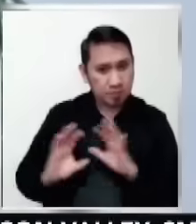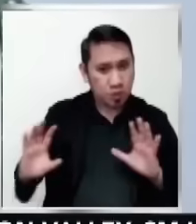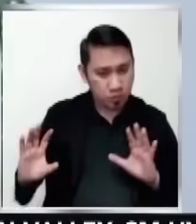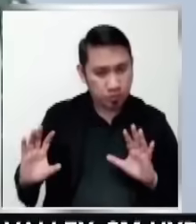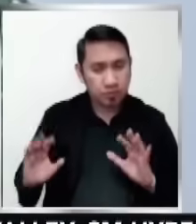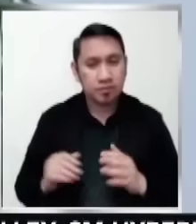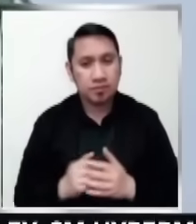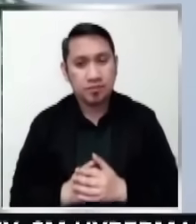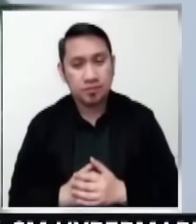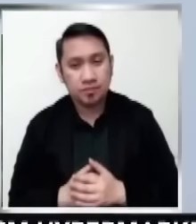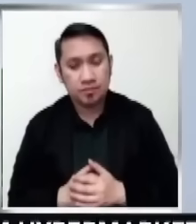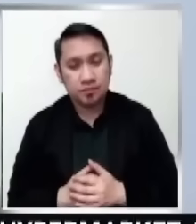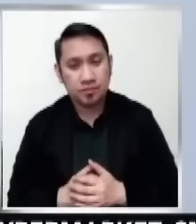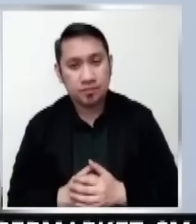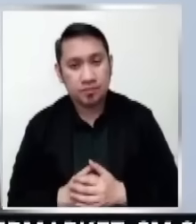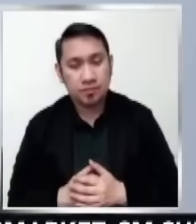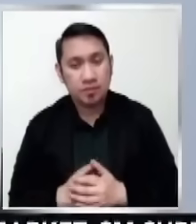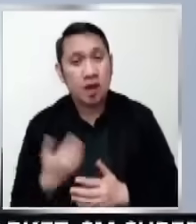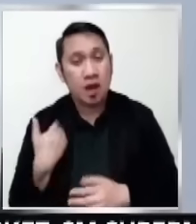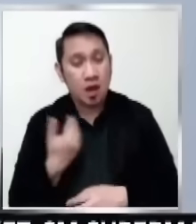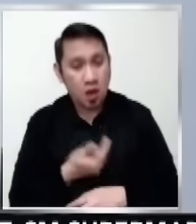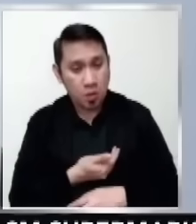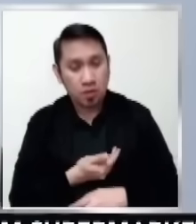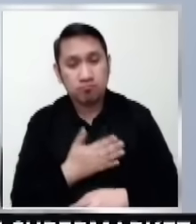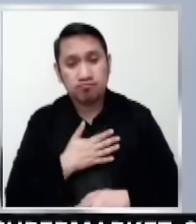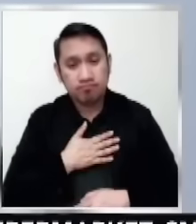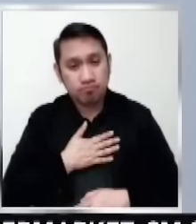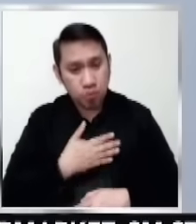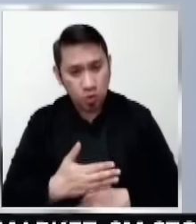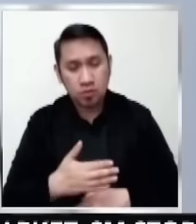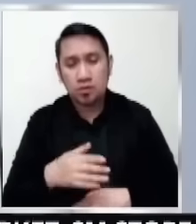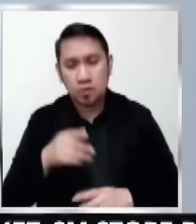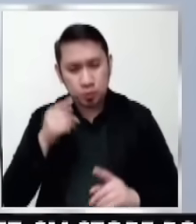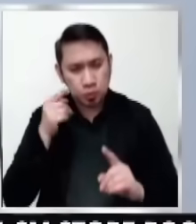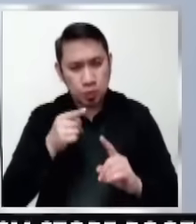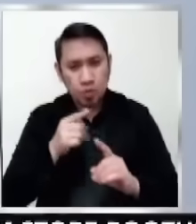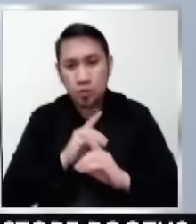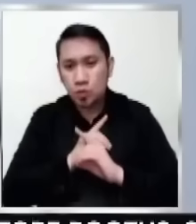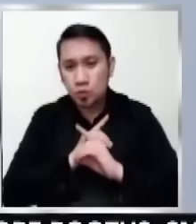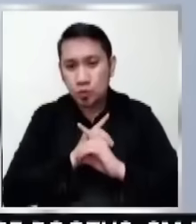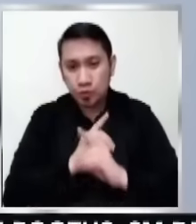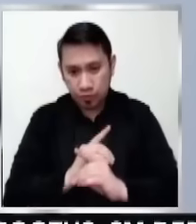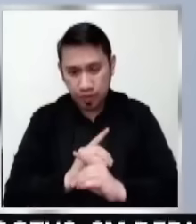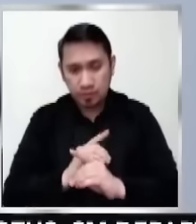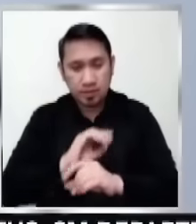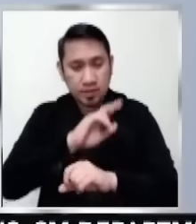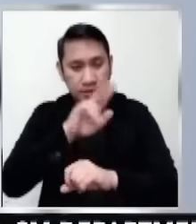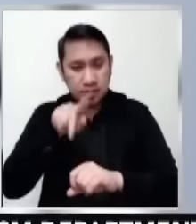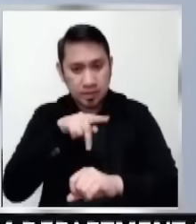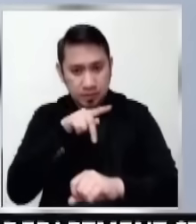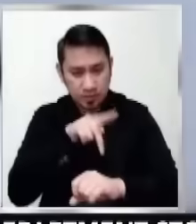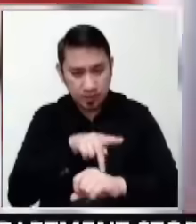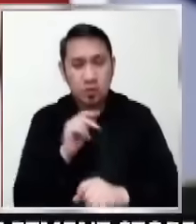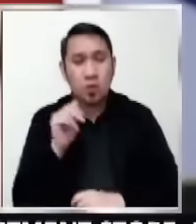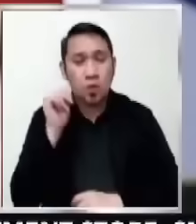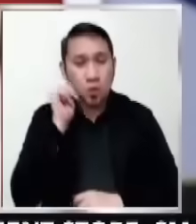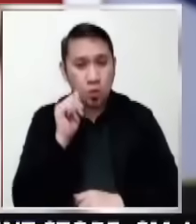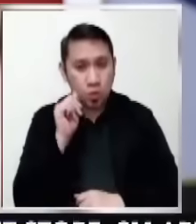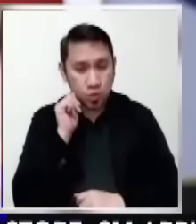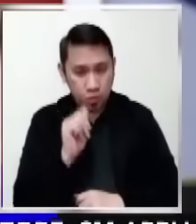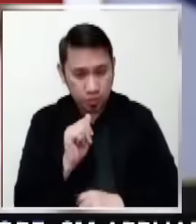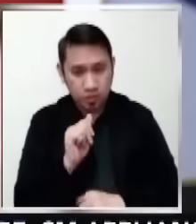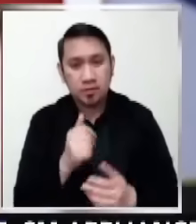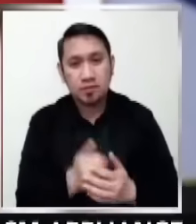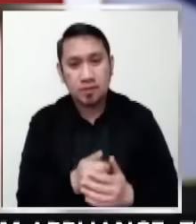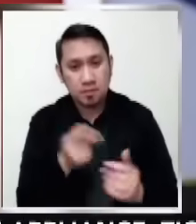unyielding, and our commitment to defending our nations is always unwavering. Let us